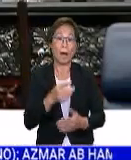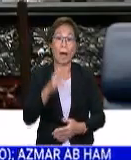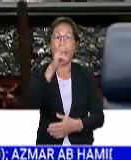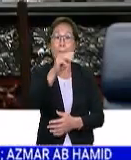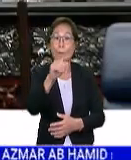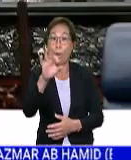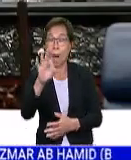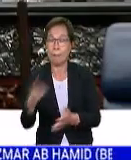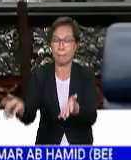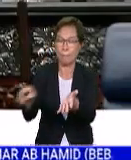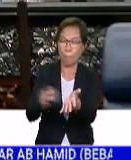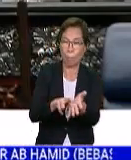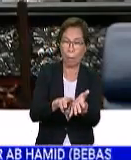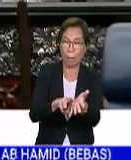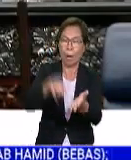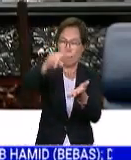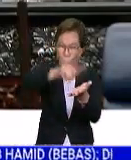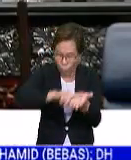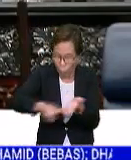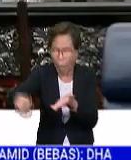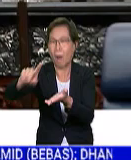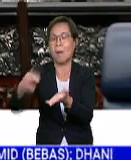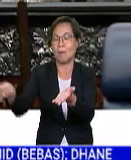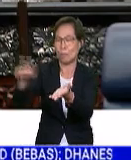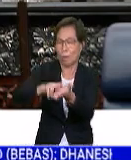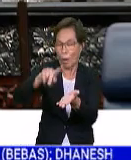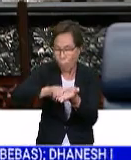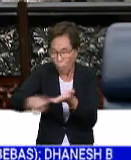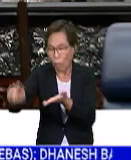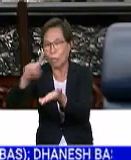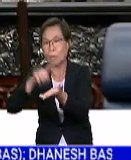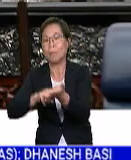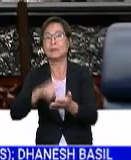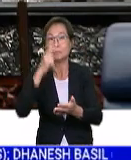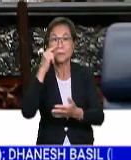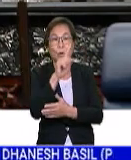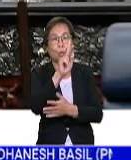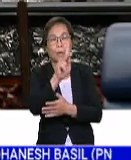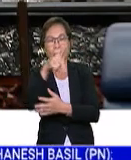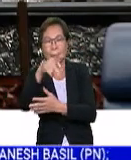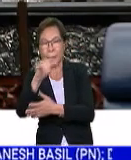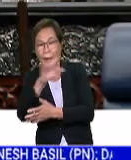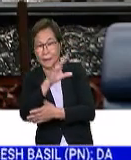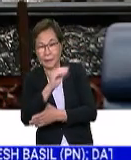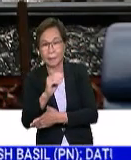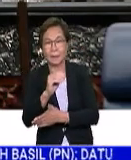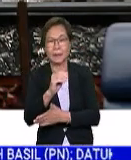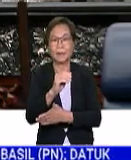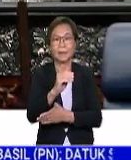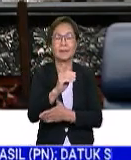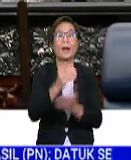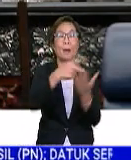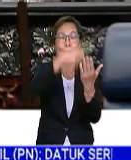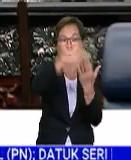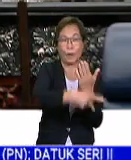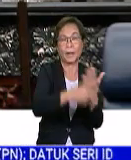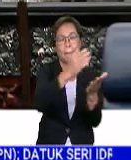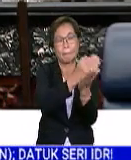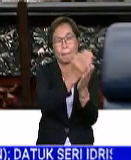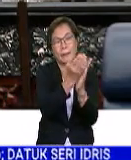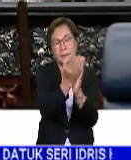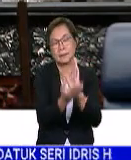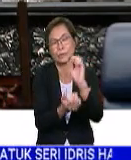akan membuat laporan secara mingguan ya berhubung dengan prestasi dan kemajuan inisiatif bajet 2022.